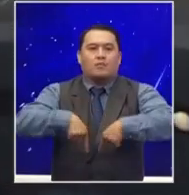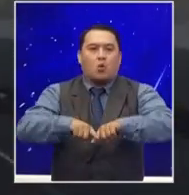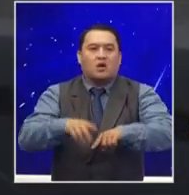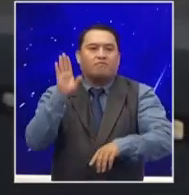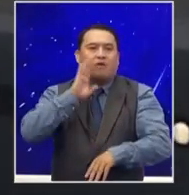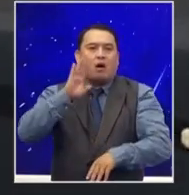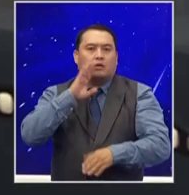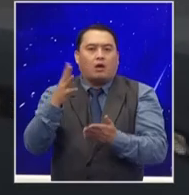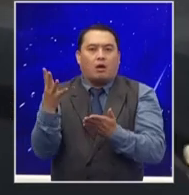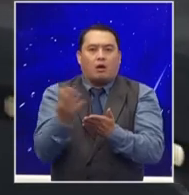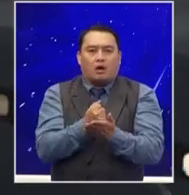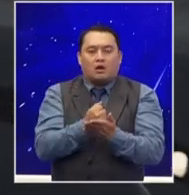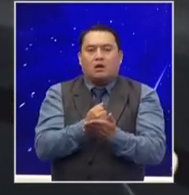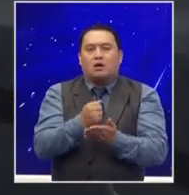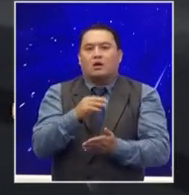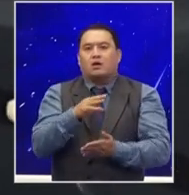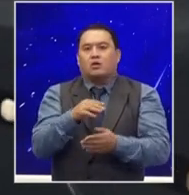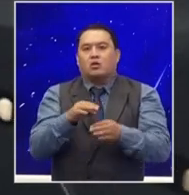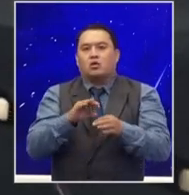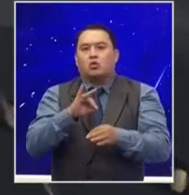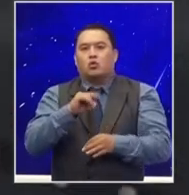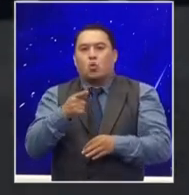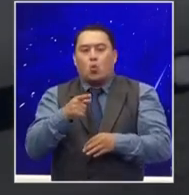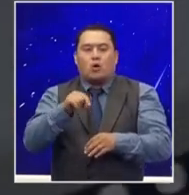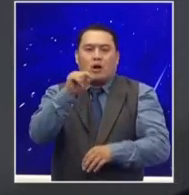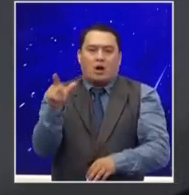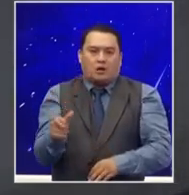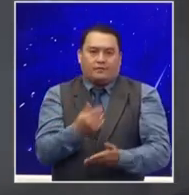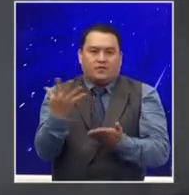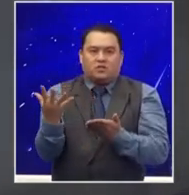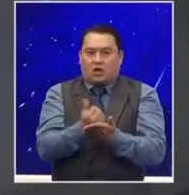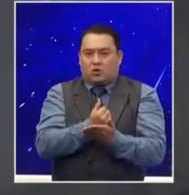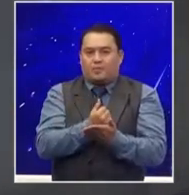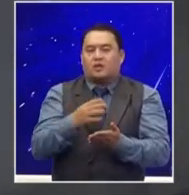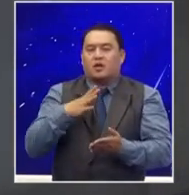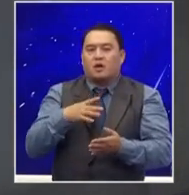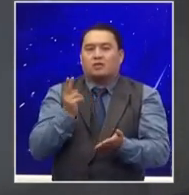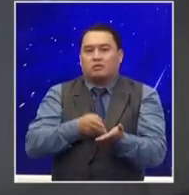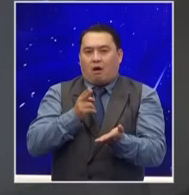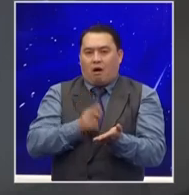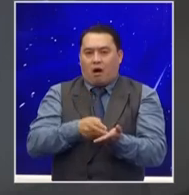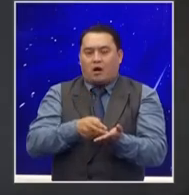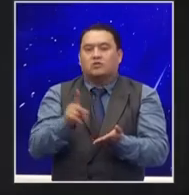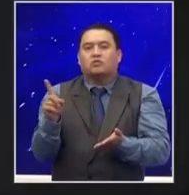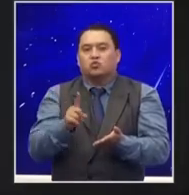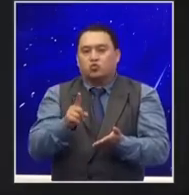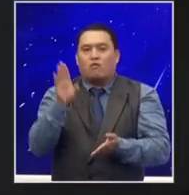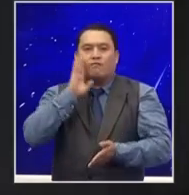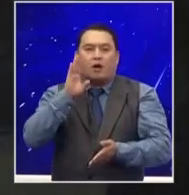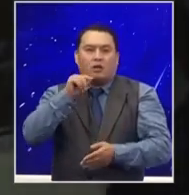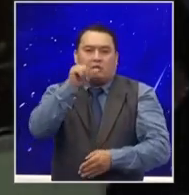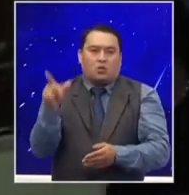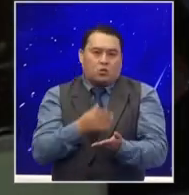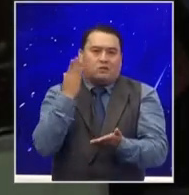воды обнаружили в кратере Клави в южной части небесного тела. Таким образом, были подтверждены теории, которые позволят